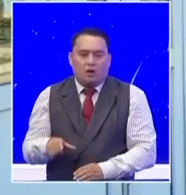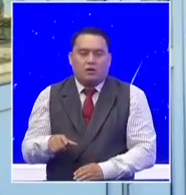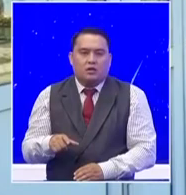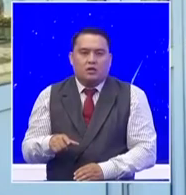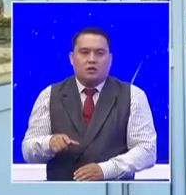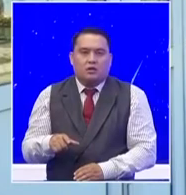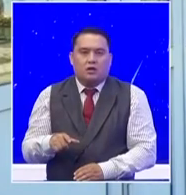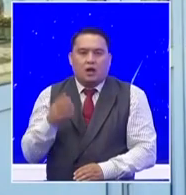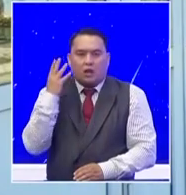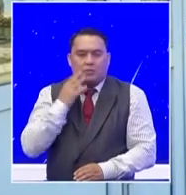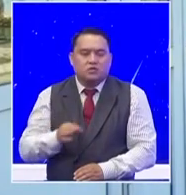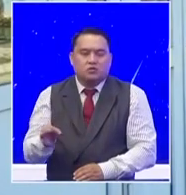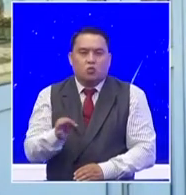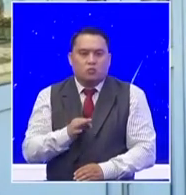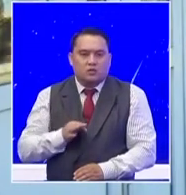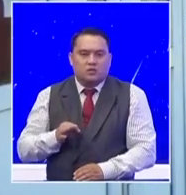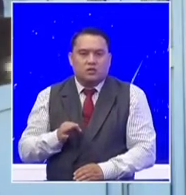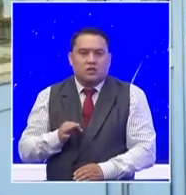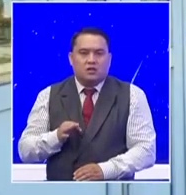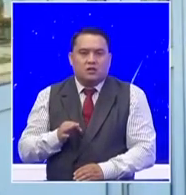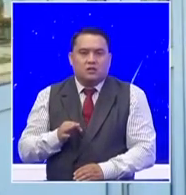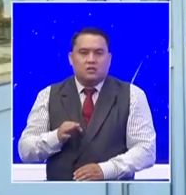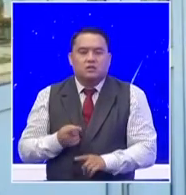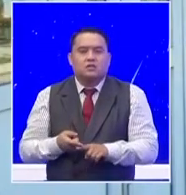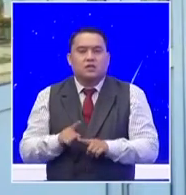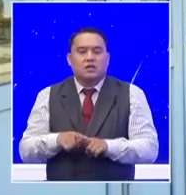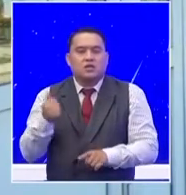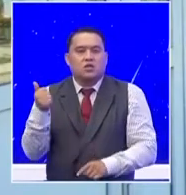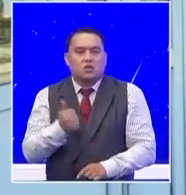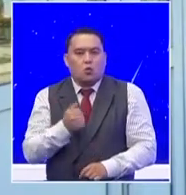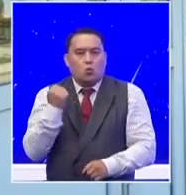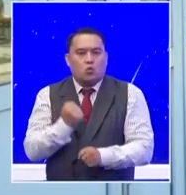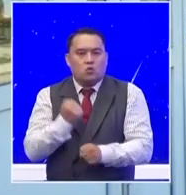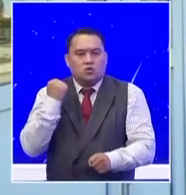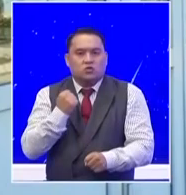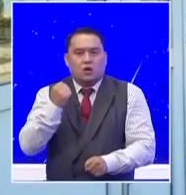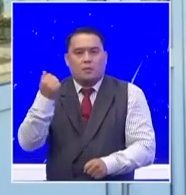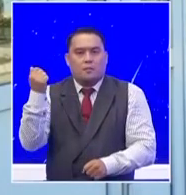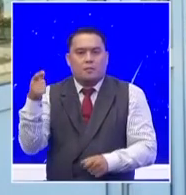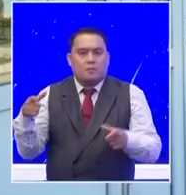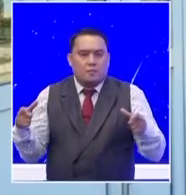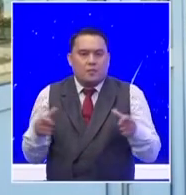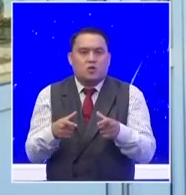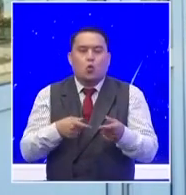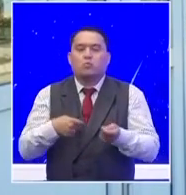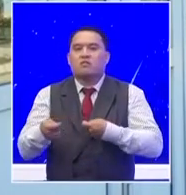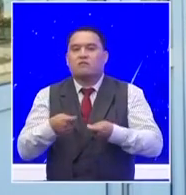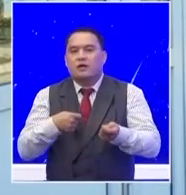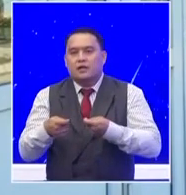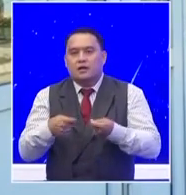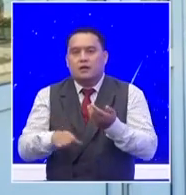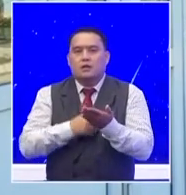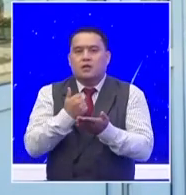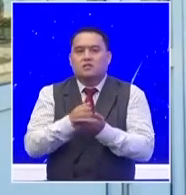главного госсанврача Алматинской области. С этой недели, вот, в связи с тем, что ужесточение карантинных мероприятий идет, управлением на